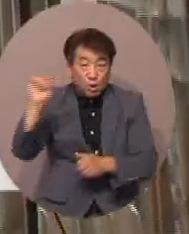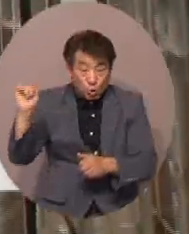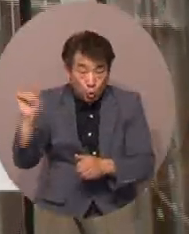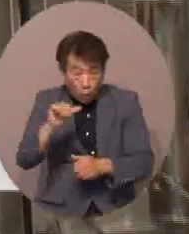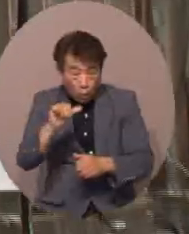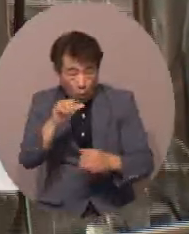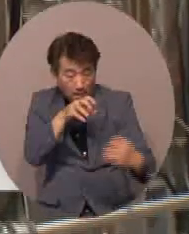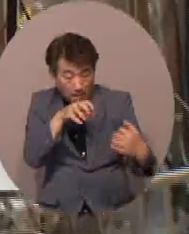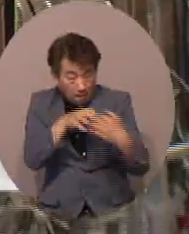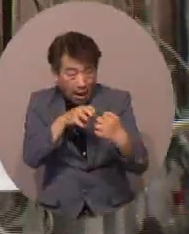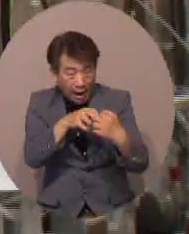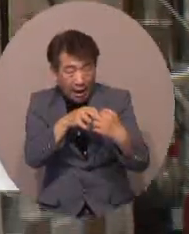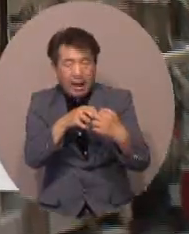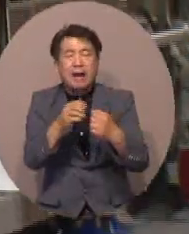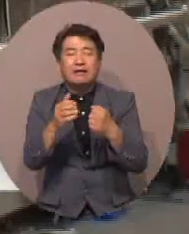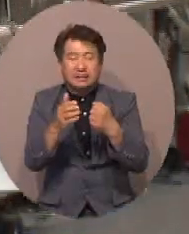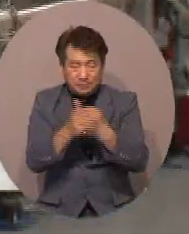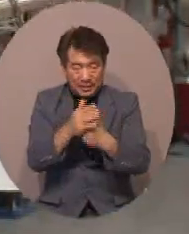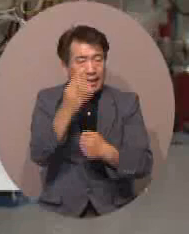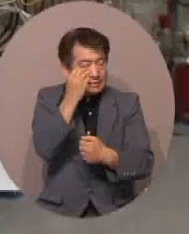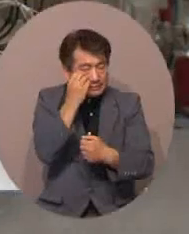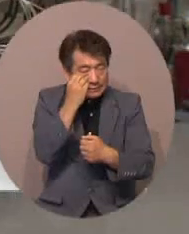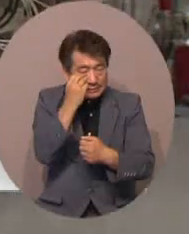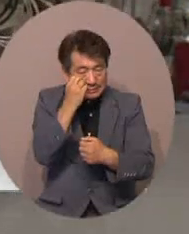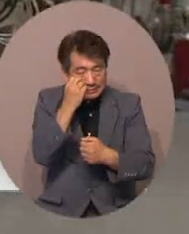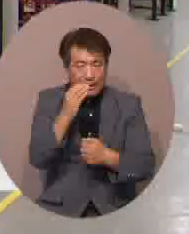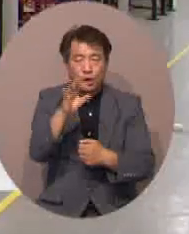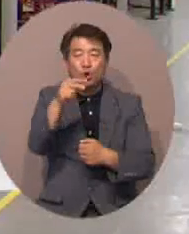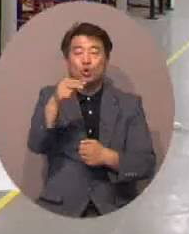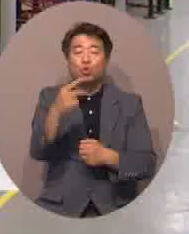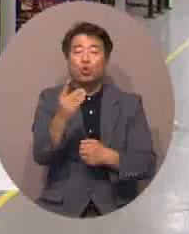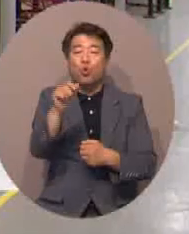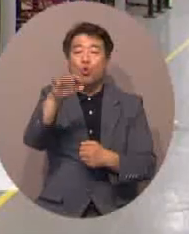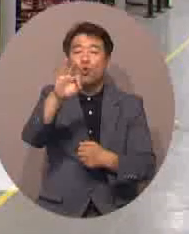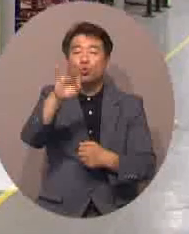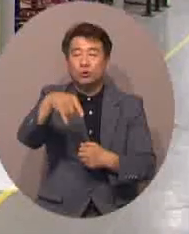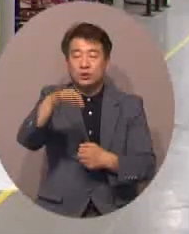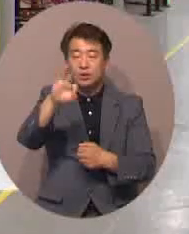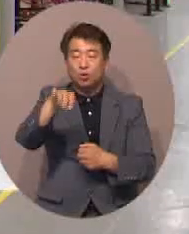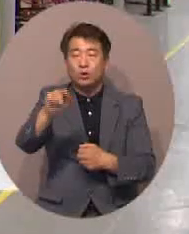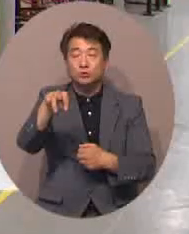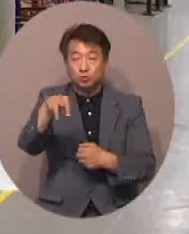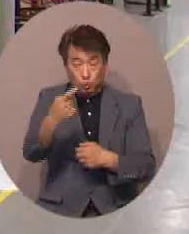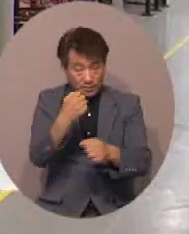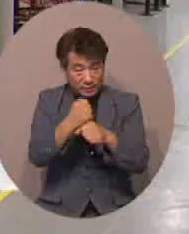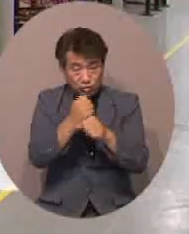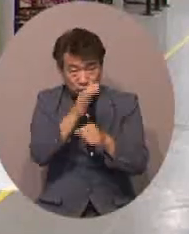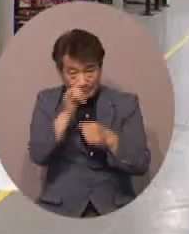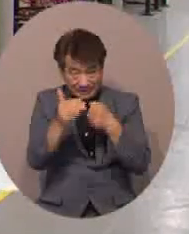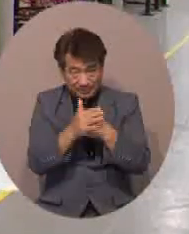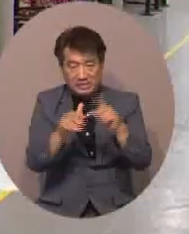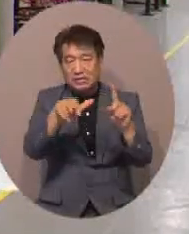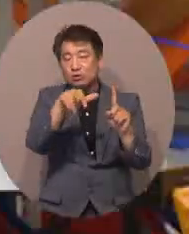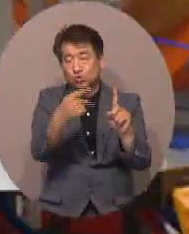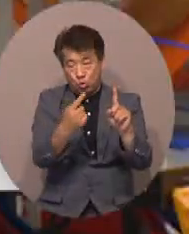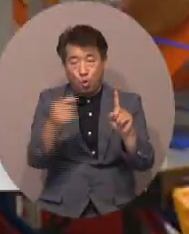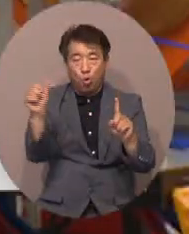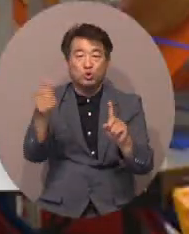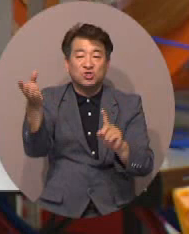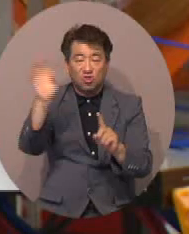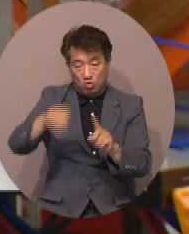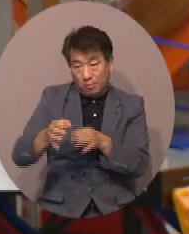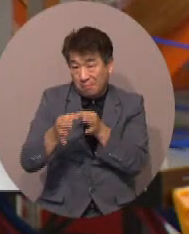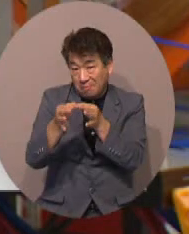물질에 충돌시켜 희귀 동의 연소를 생성할 수 있는 초대형 연구 장비로 조 5천억원 규모 예산이